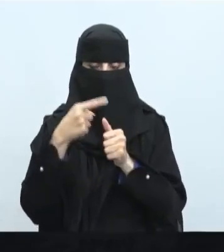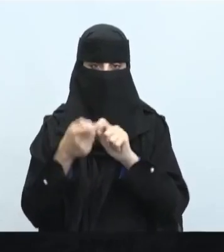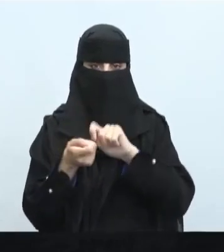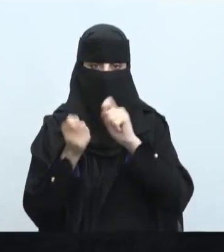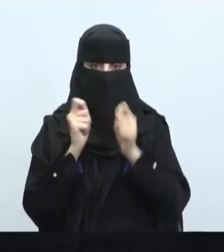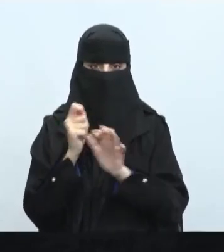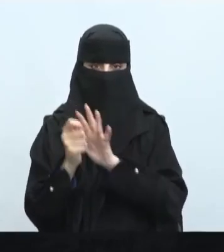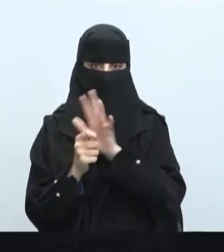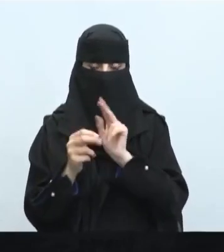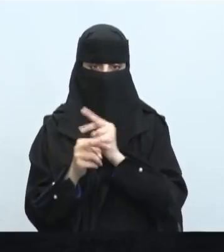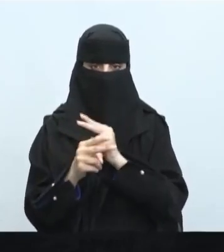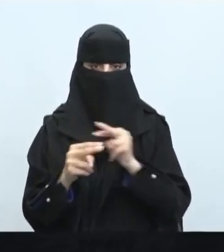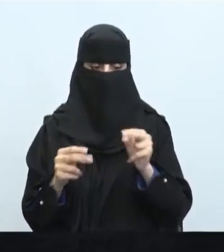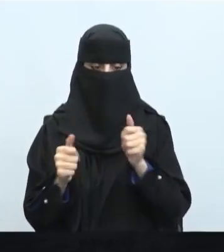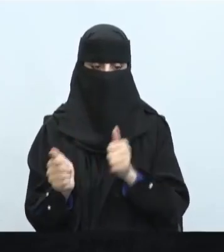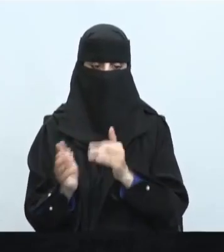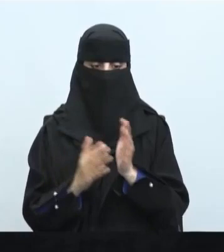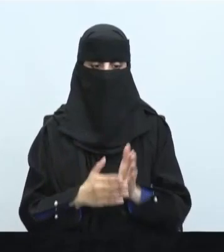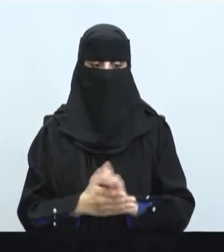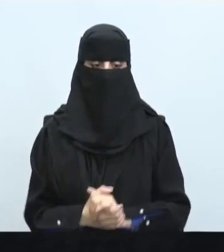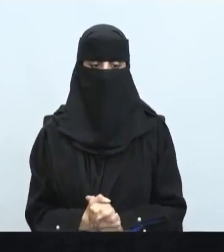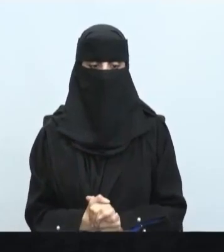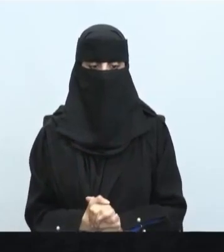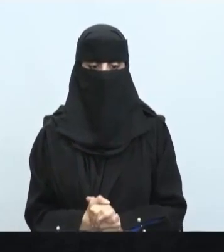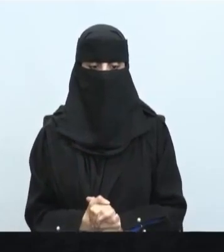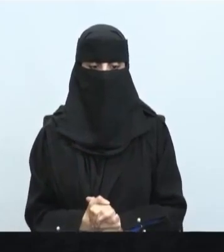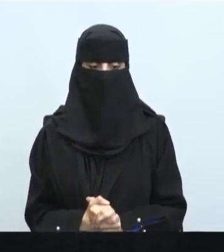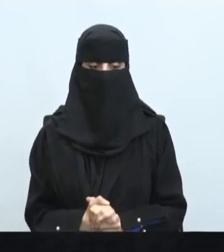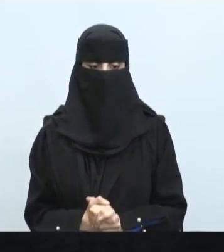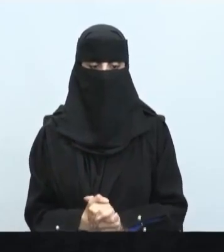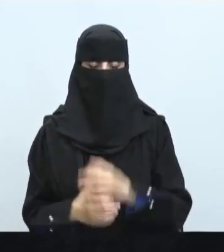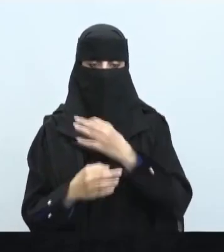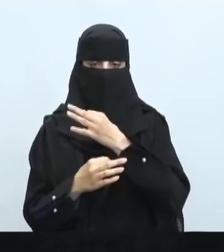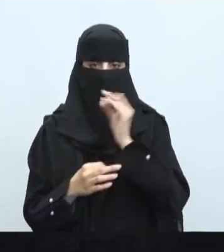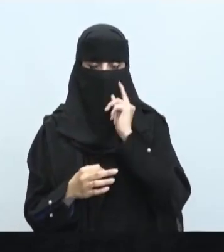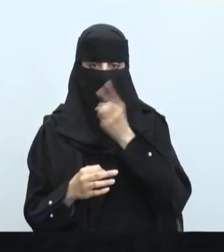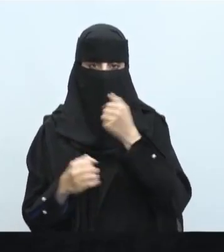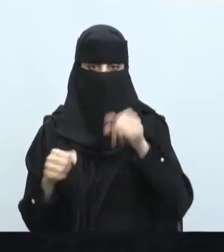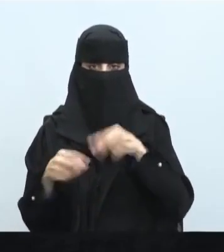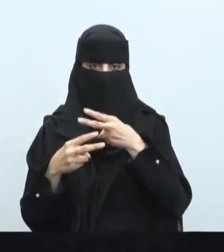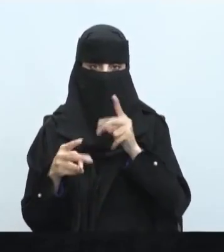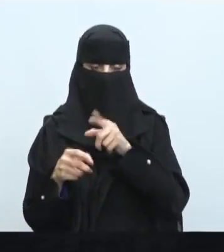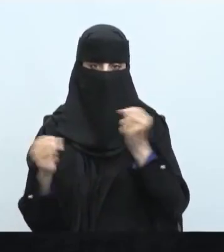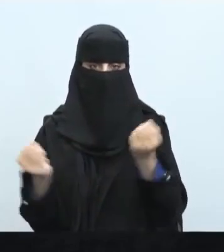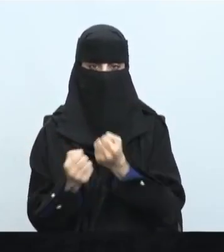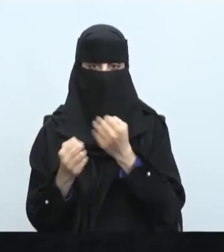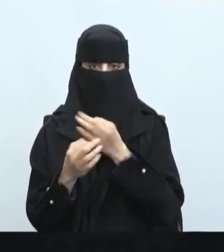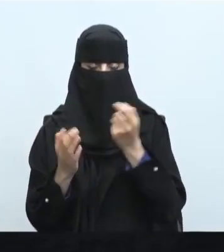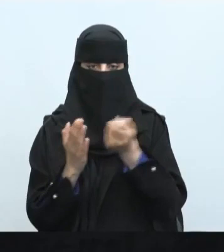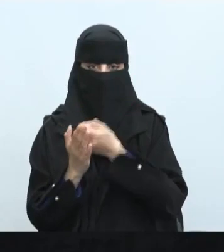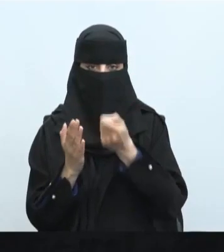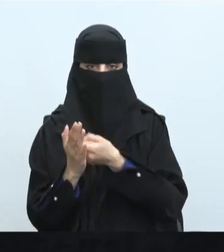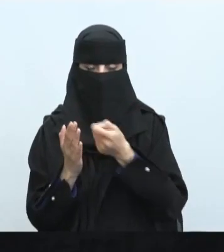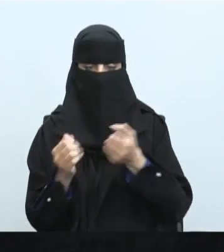الاسم وان نتعرف على علامه رفع الخبر اذا نحن قمنا من خلال هذا التدريب